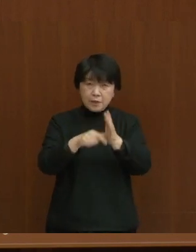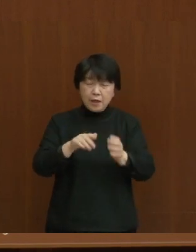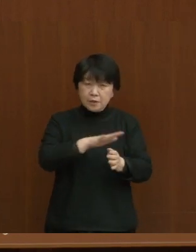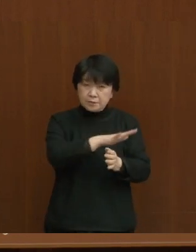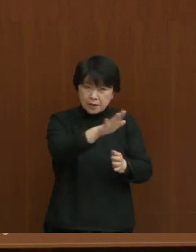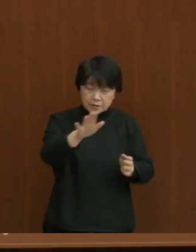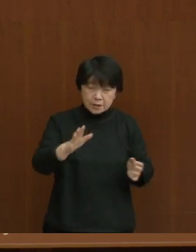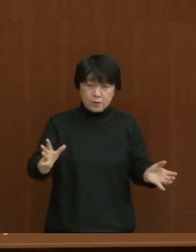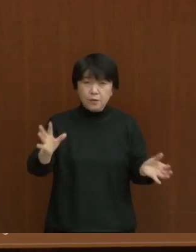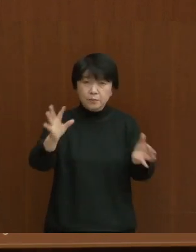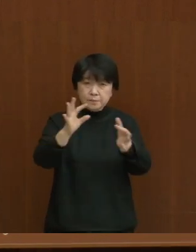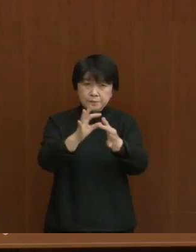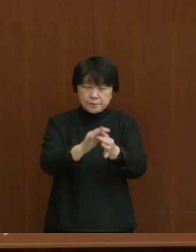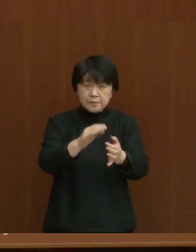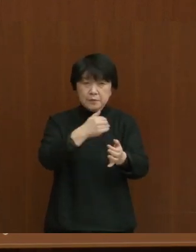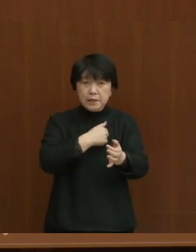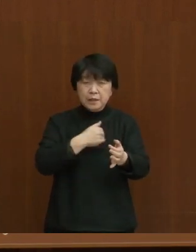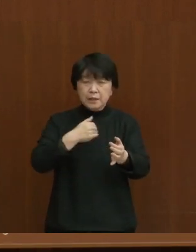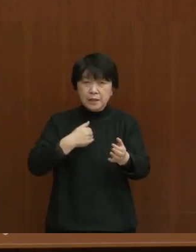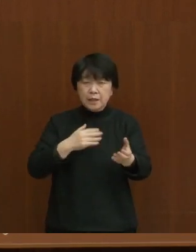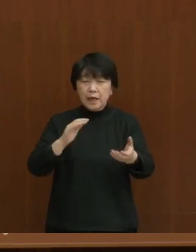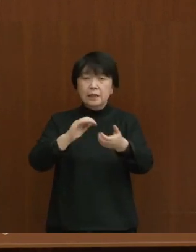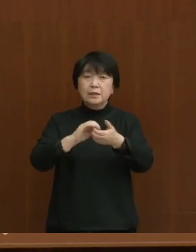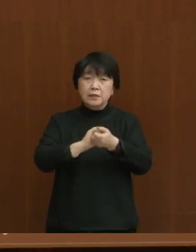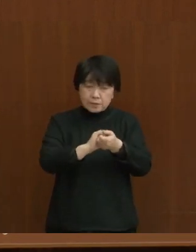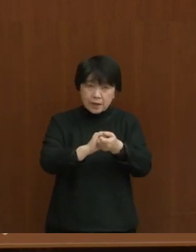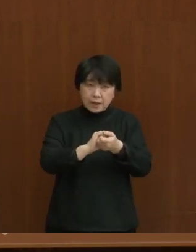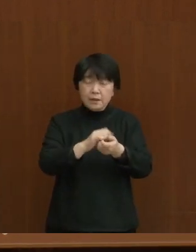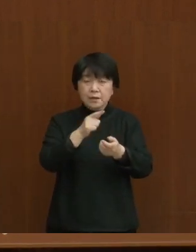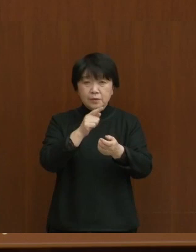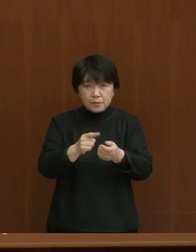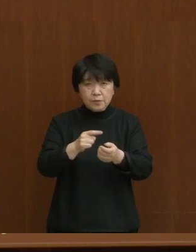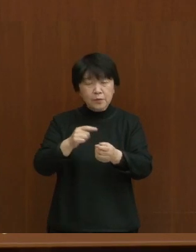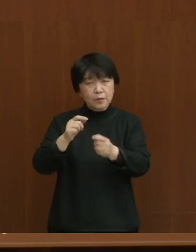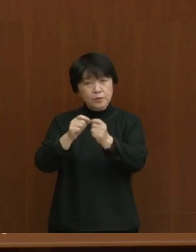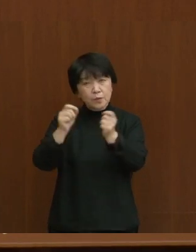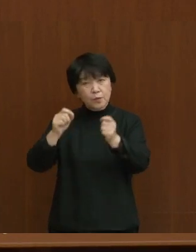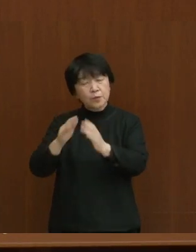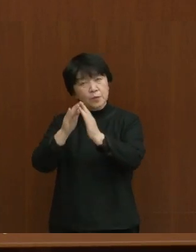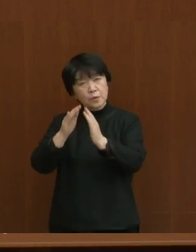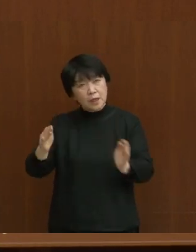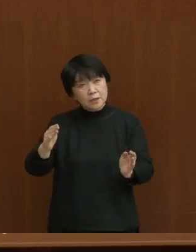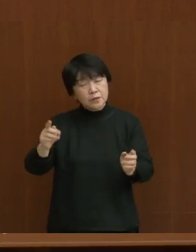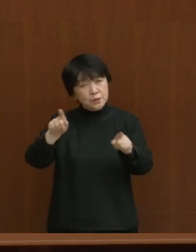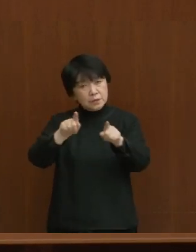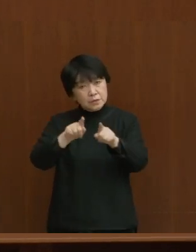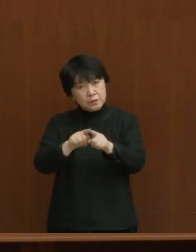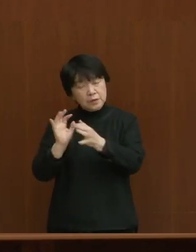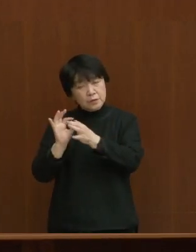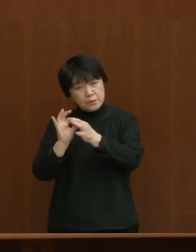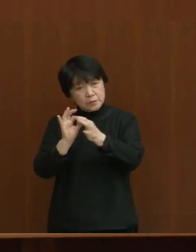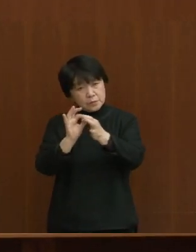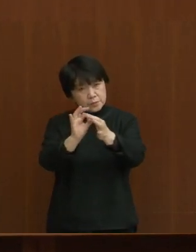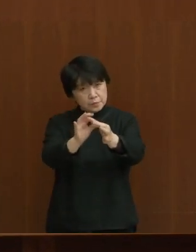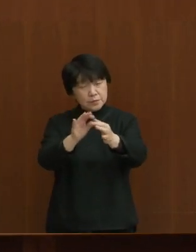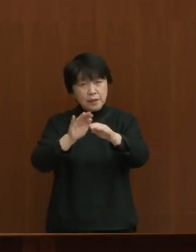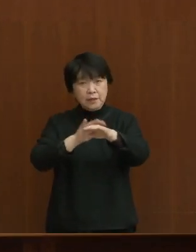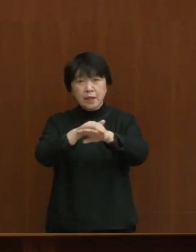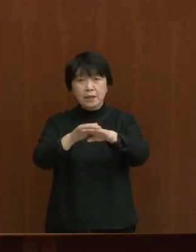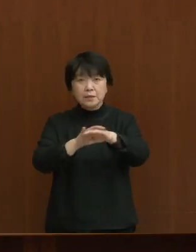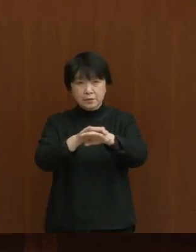た縁と絆を、各学部同窓会とともに、末永く大切にしてまい